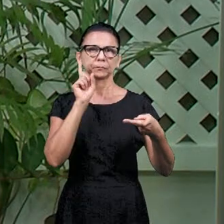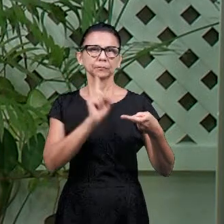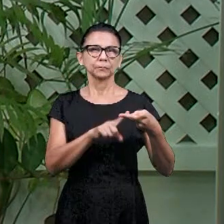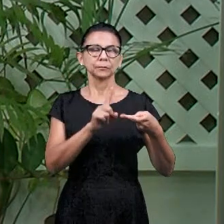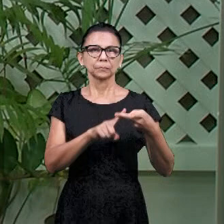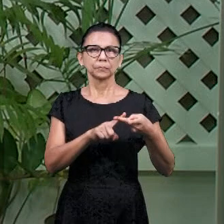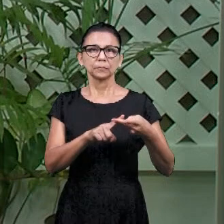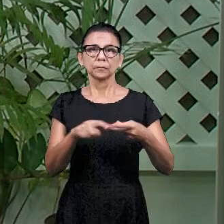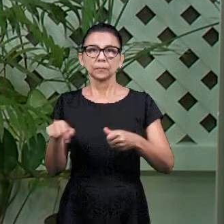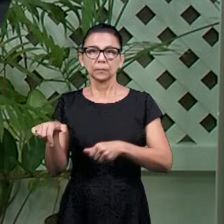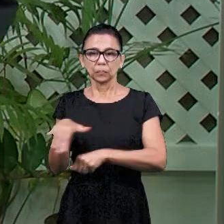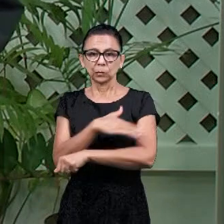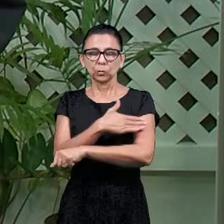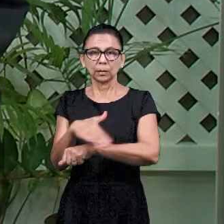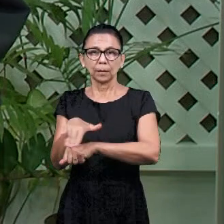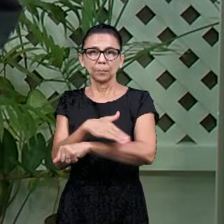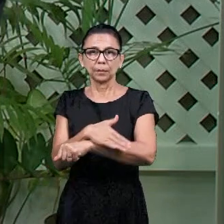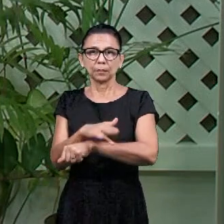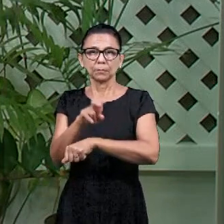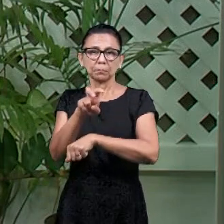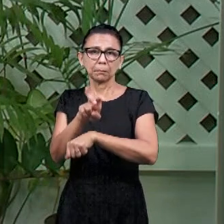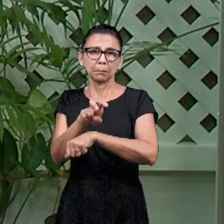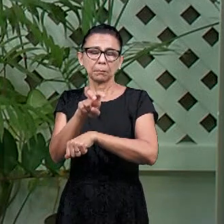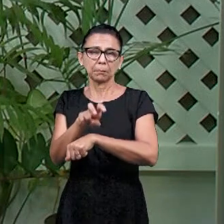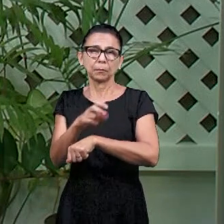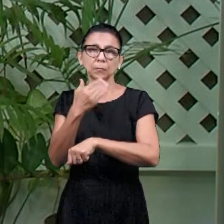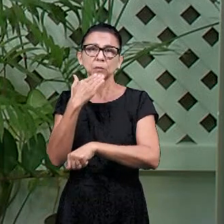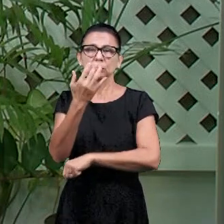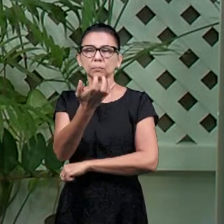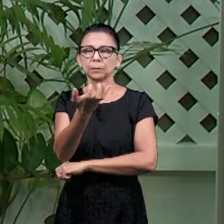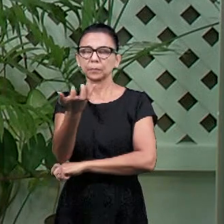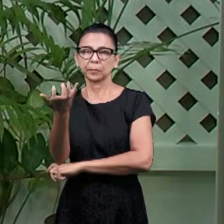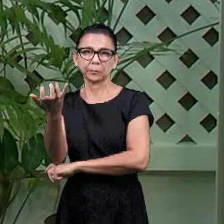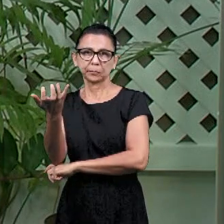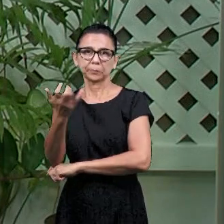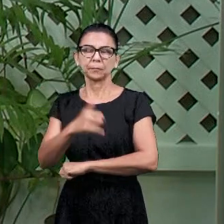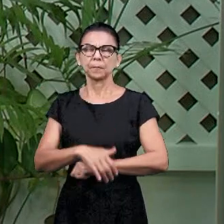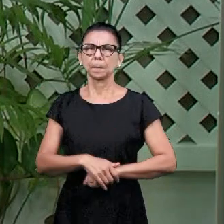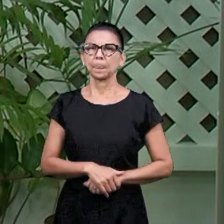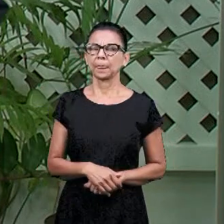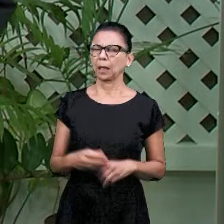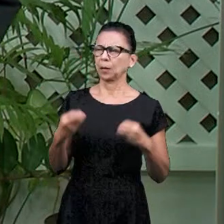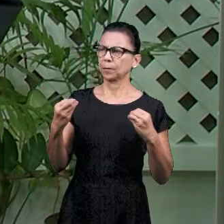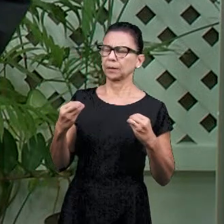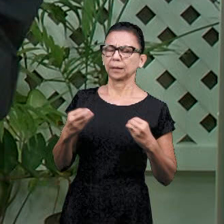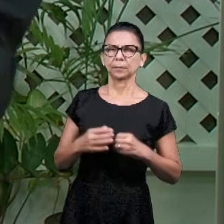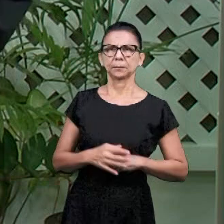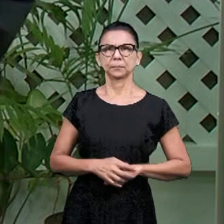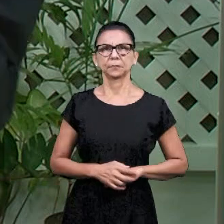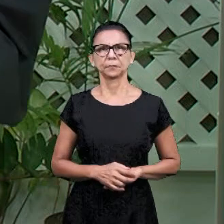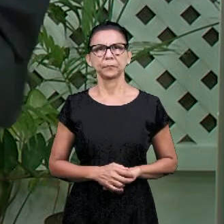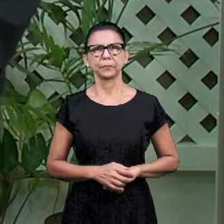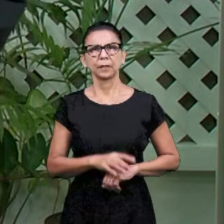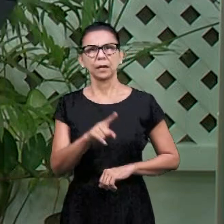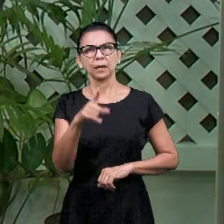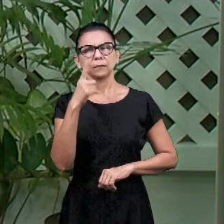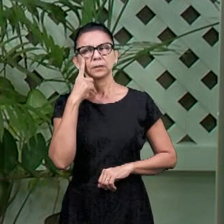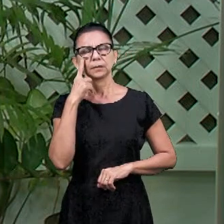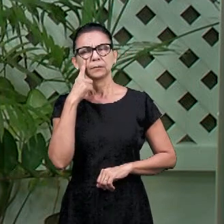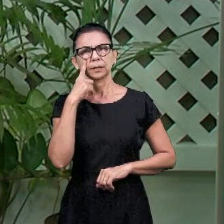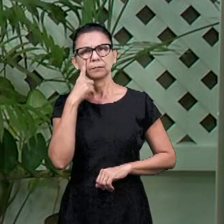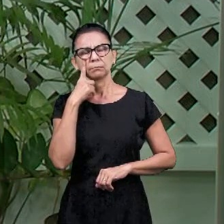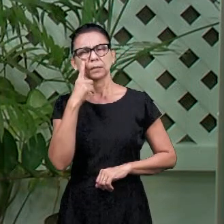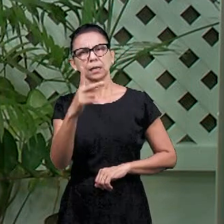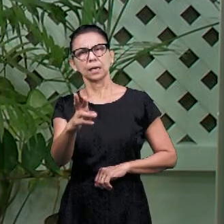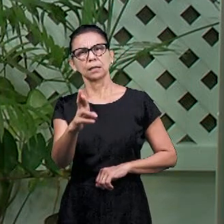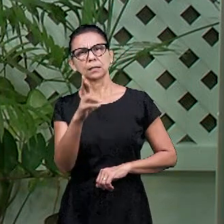aveugle. Deuxièmement, il était au bord du chemin. Troisièmement, il demandait